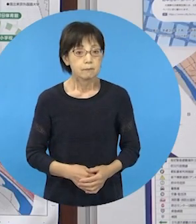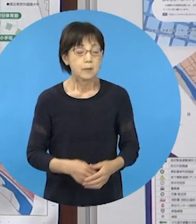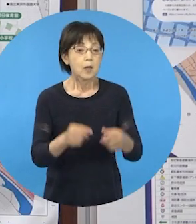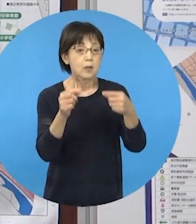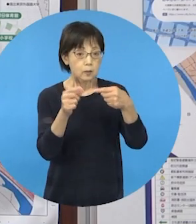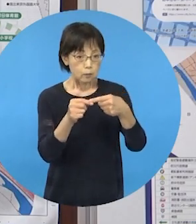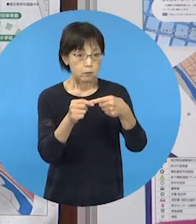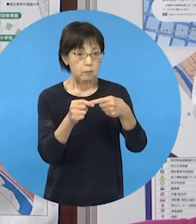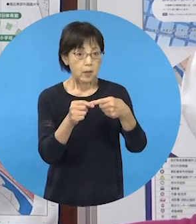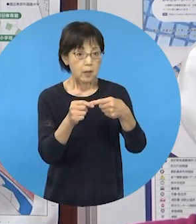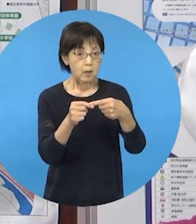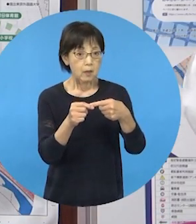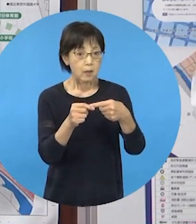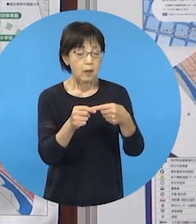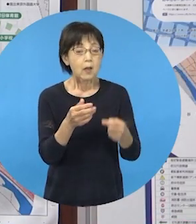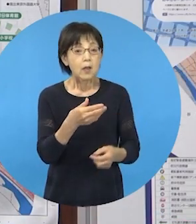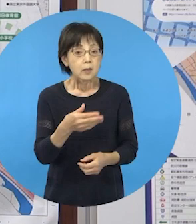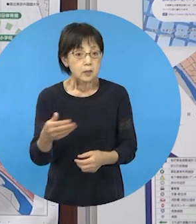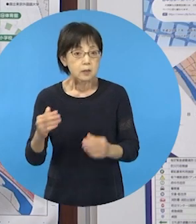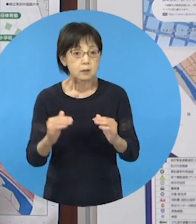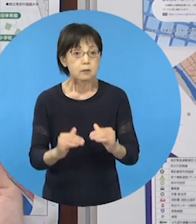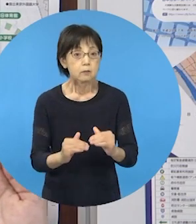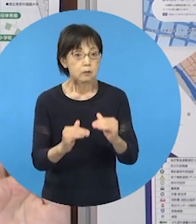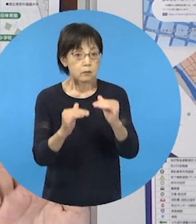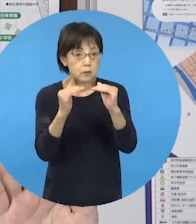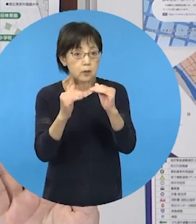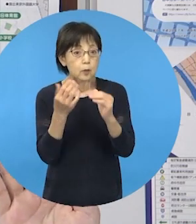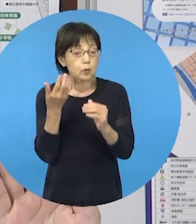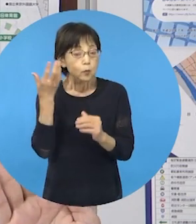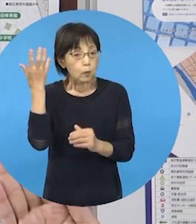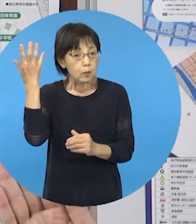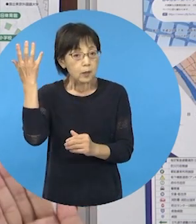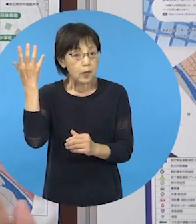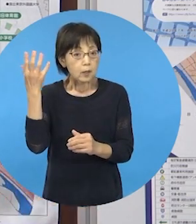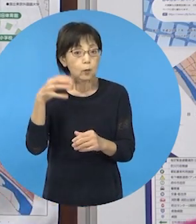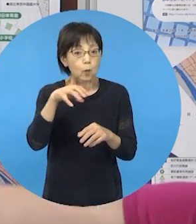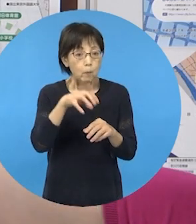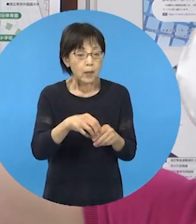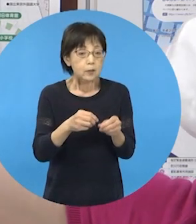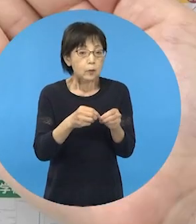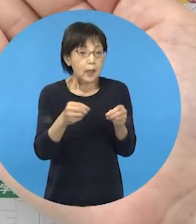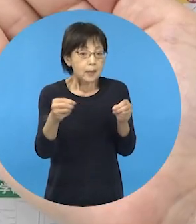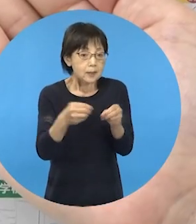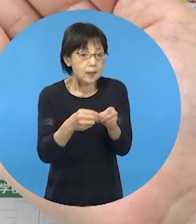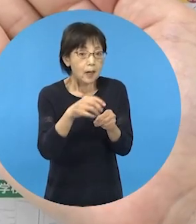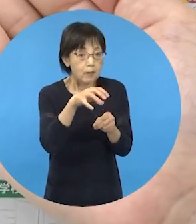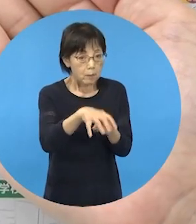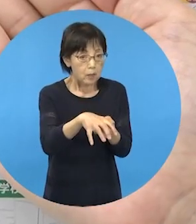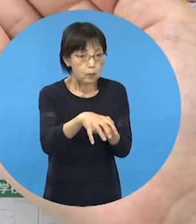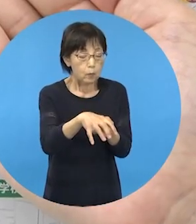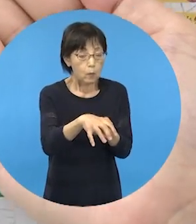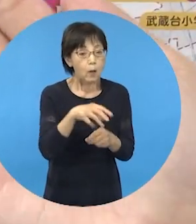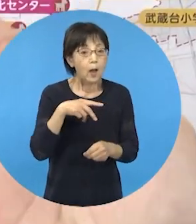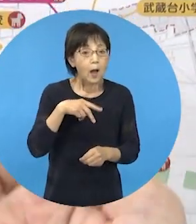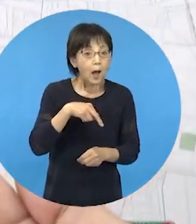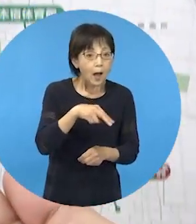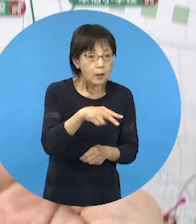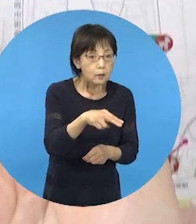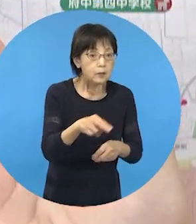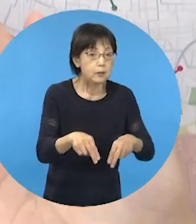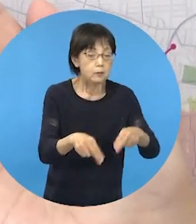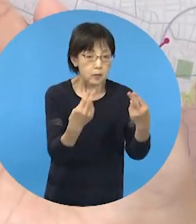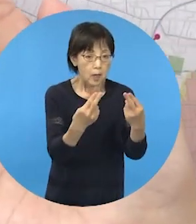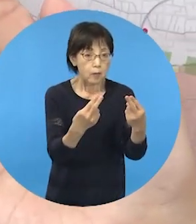一つ目に浸水想定区域から近い避難所については徒歩による避難者